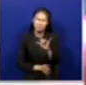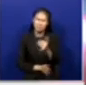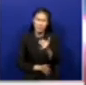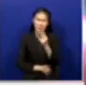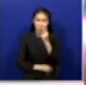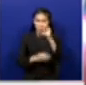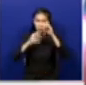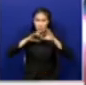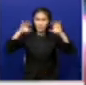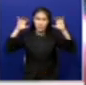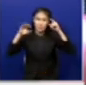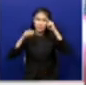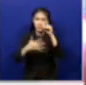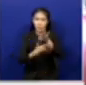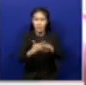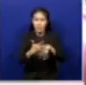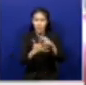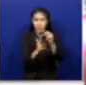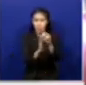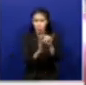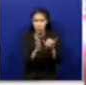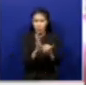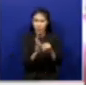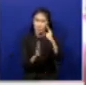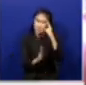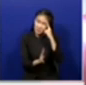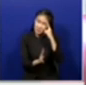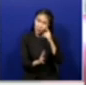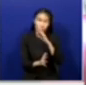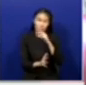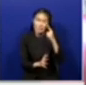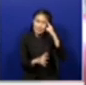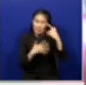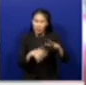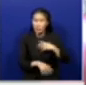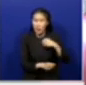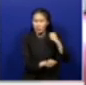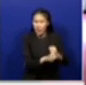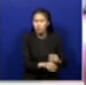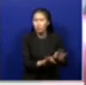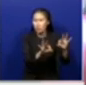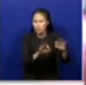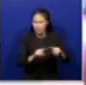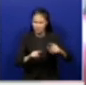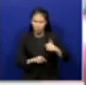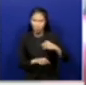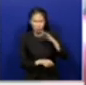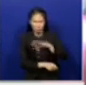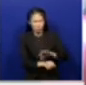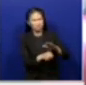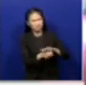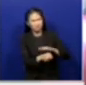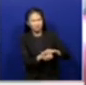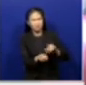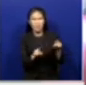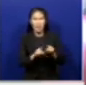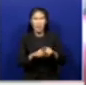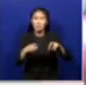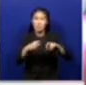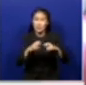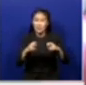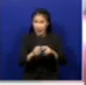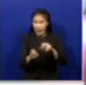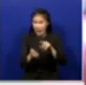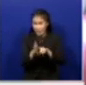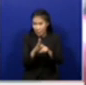ฐบาลมีนโยบายที่คิดไปทำไปซึ่งอันนี้ผมก็เห็นใจนะครับเพราะว่าต้องบอกว่าวิกฤตการณ์โควิดเ